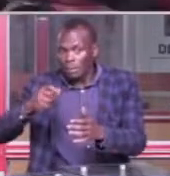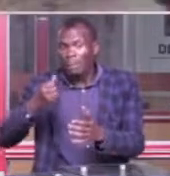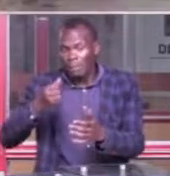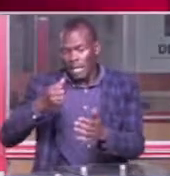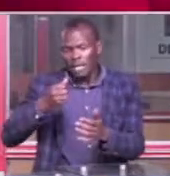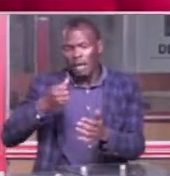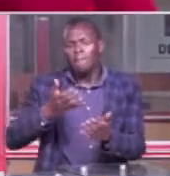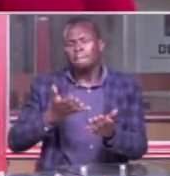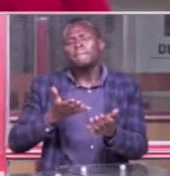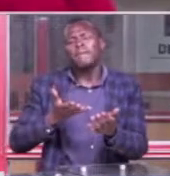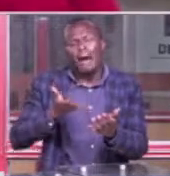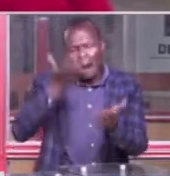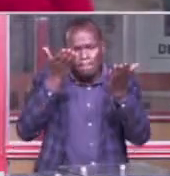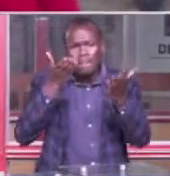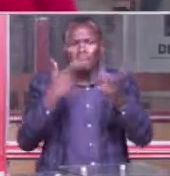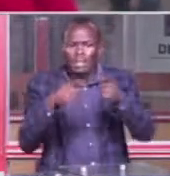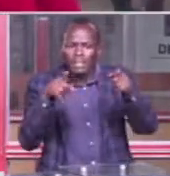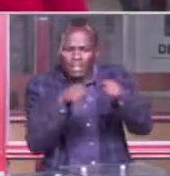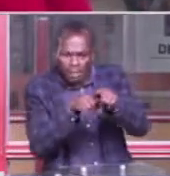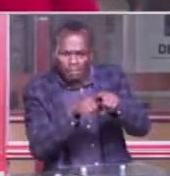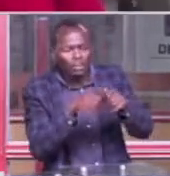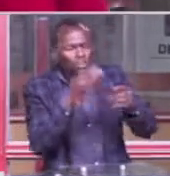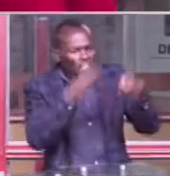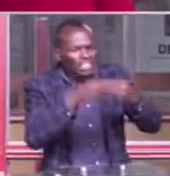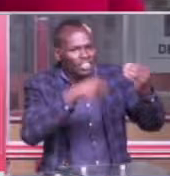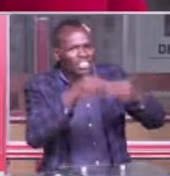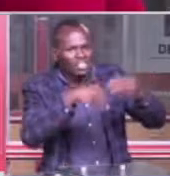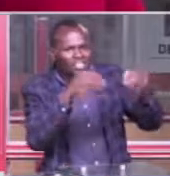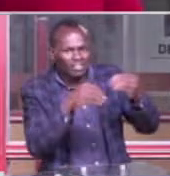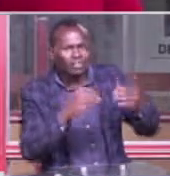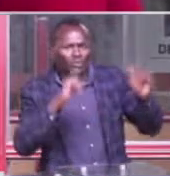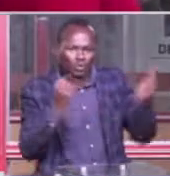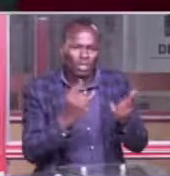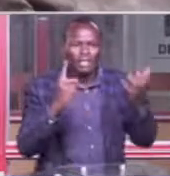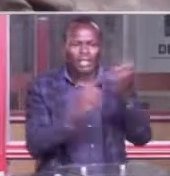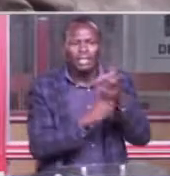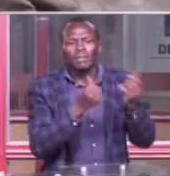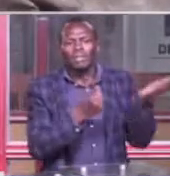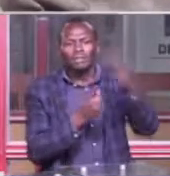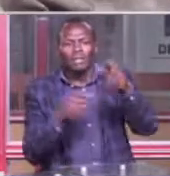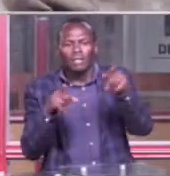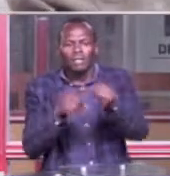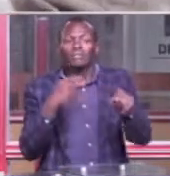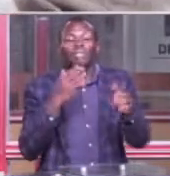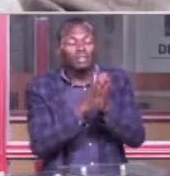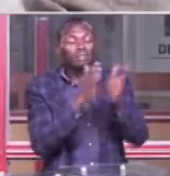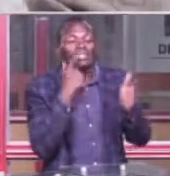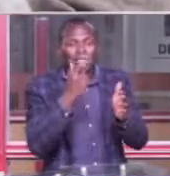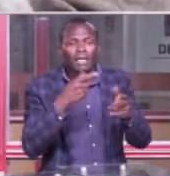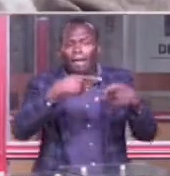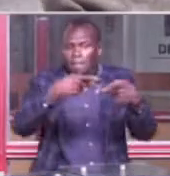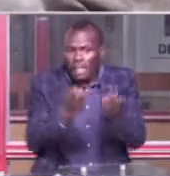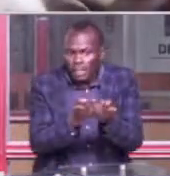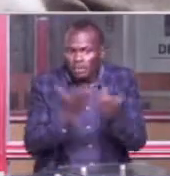wano mu kidibo. Ono agamba nti ekifo kye yafuna ekiriranye kubo kimukolera kiralu era tubulidde ne ku bukodyo